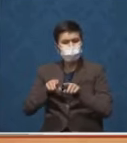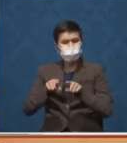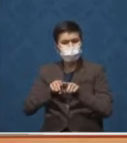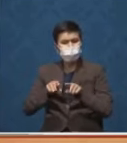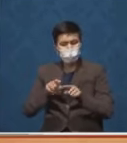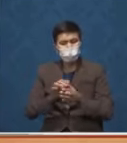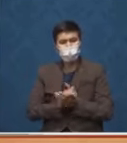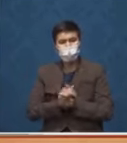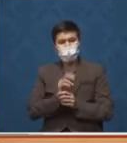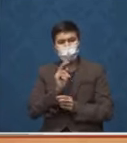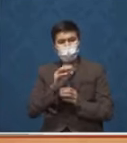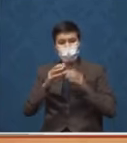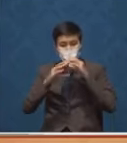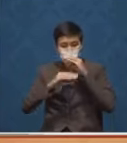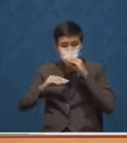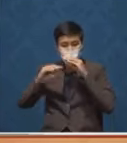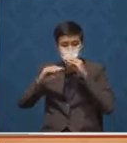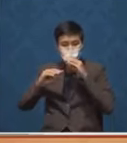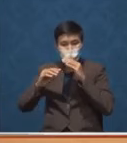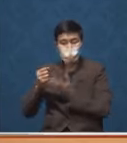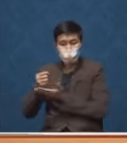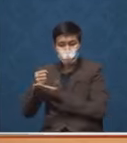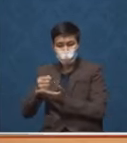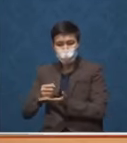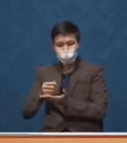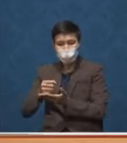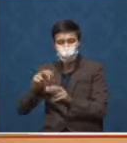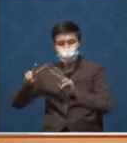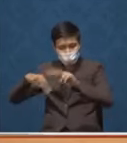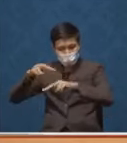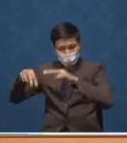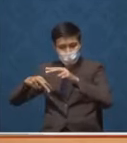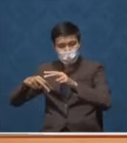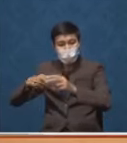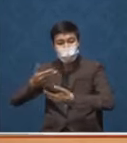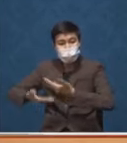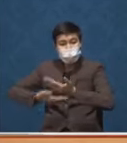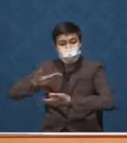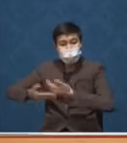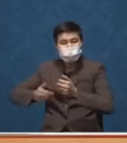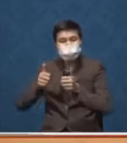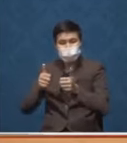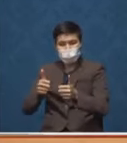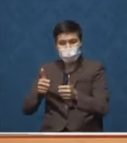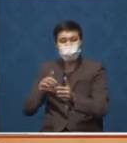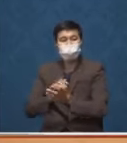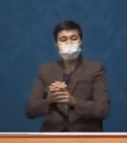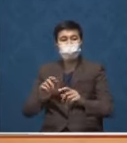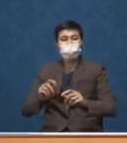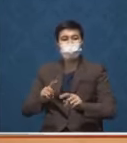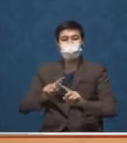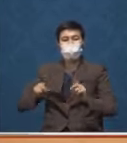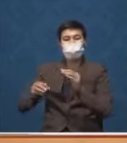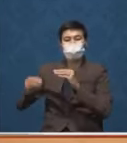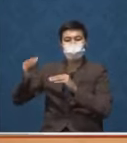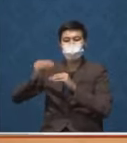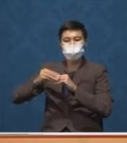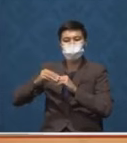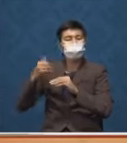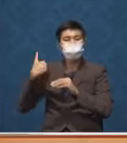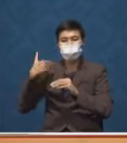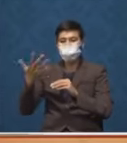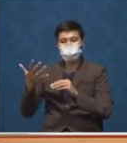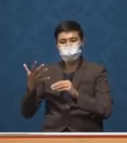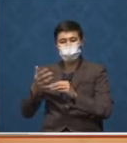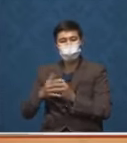กสช.สามารถควบคุมราคาค่าบริการได้อยู่แล้วนะครับซึ่งก็มีนโยบายที่ชัดเจนว่าจะไม่ให้ขึ้นราคาแน่นอนนะครับจะมีการควบคุมเรื่องรา